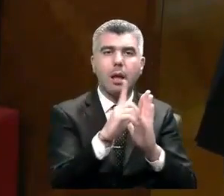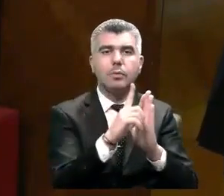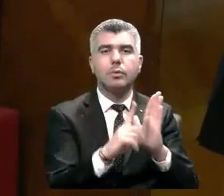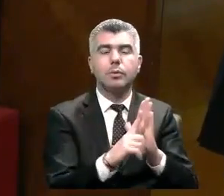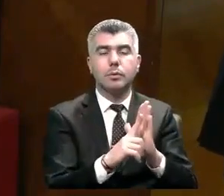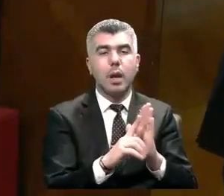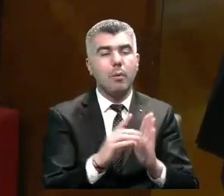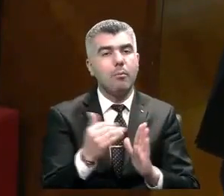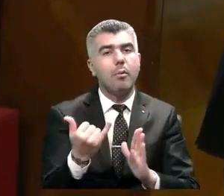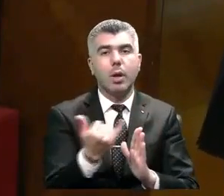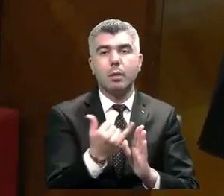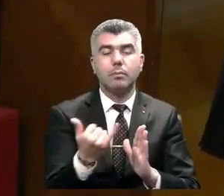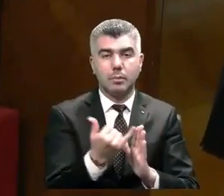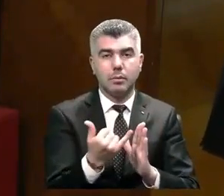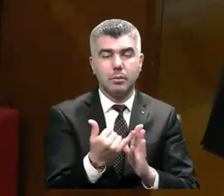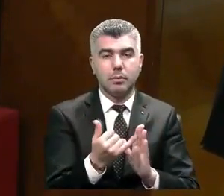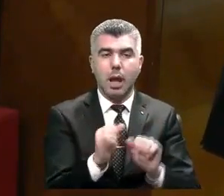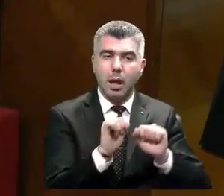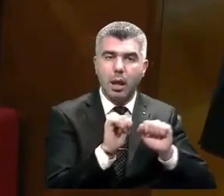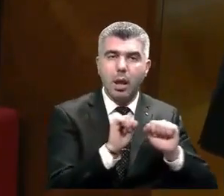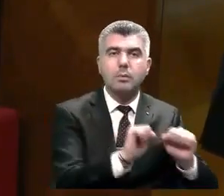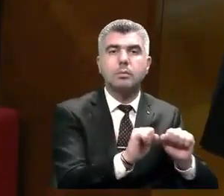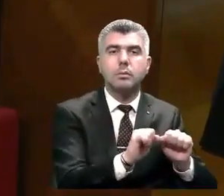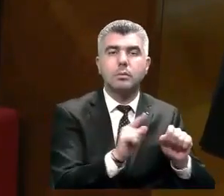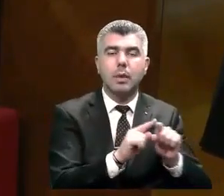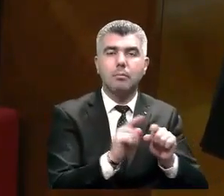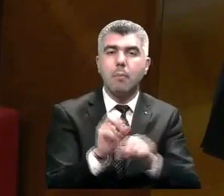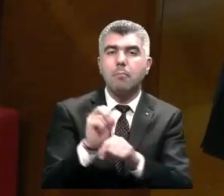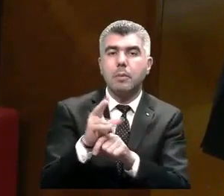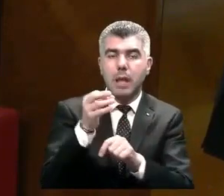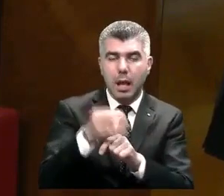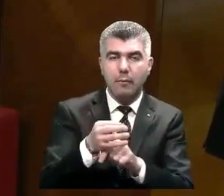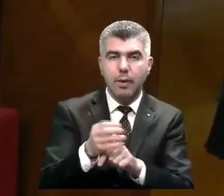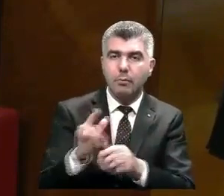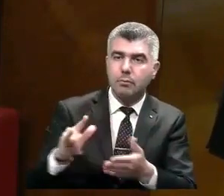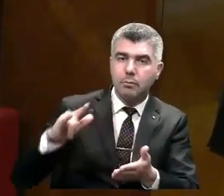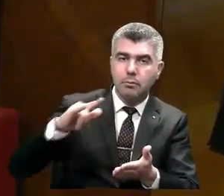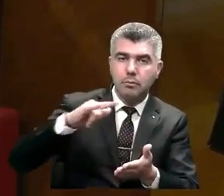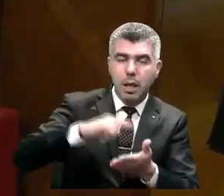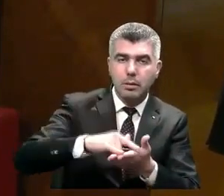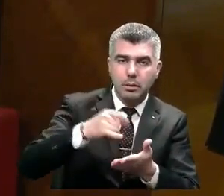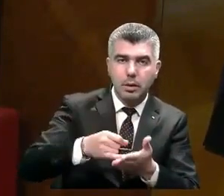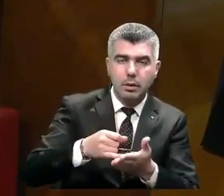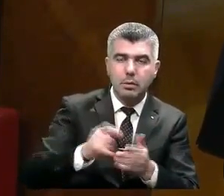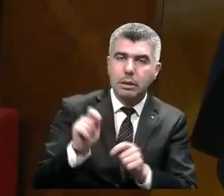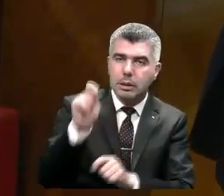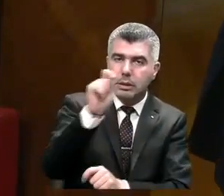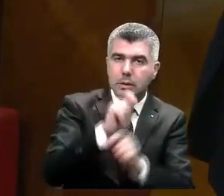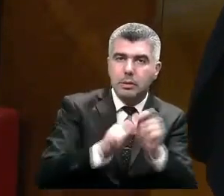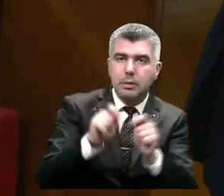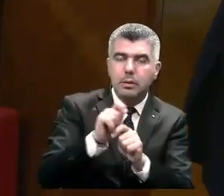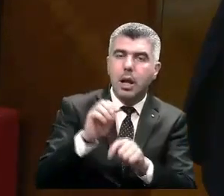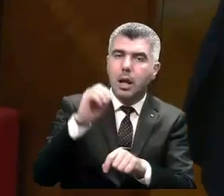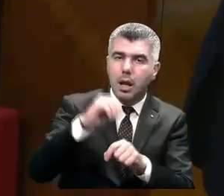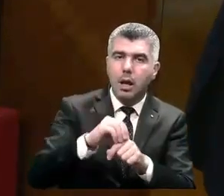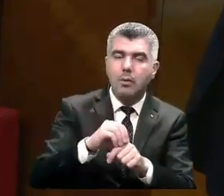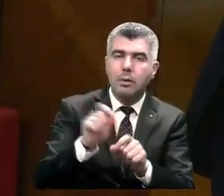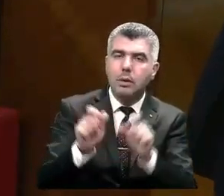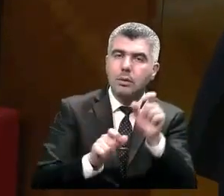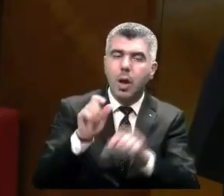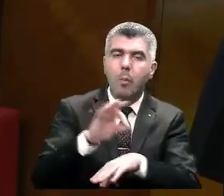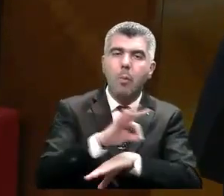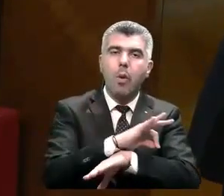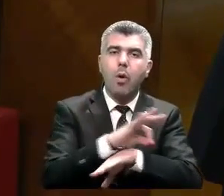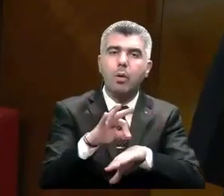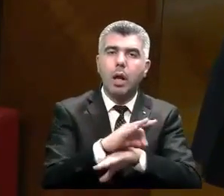جد مهمه باش نحميوا المستهلك ديال خدمات النقل الجوي، ونأهلوا ايضا من جهه اخرى الراس مال البشري